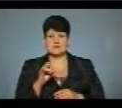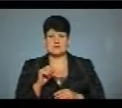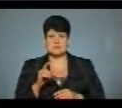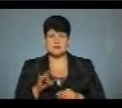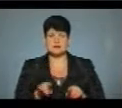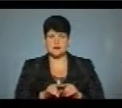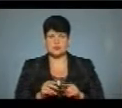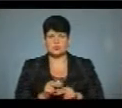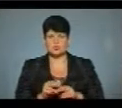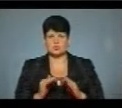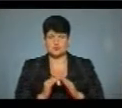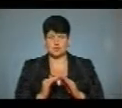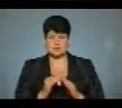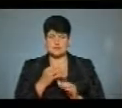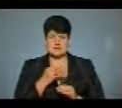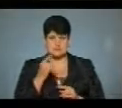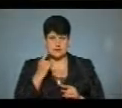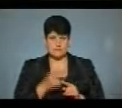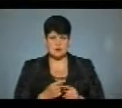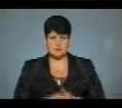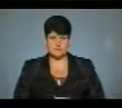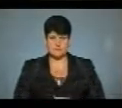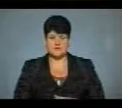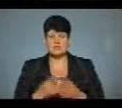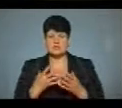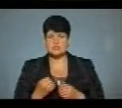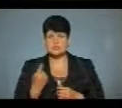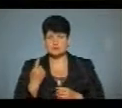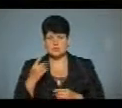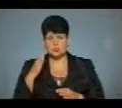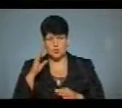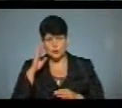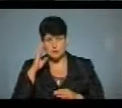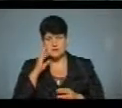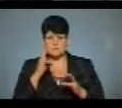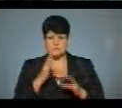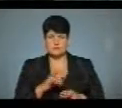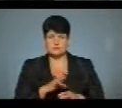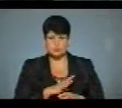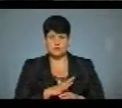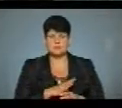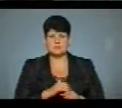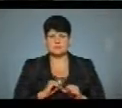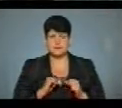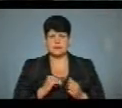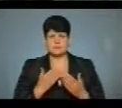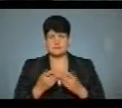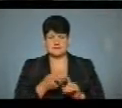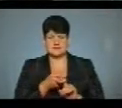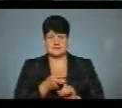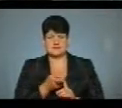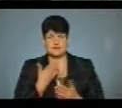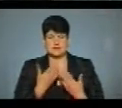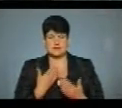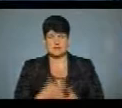також лікується вдома, розповів його брат Іван Вуздеревич. Ще з одним хлопцем, який травмувався під час вибуху, ми намагаємося зв'язатися. Марія